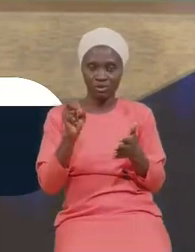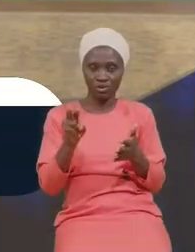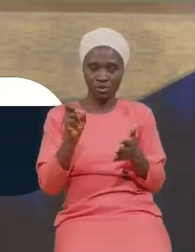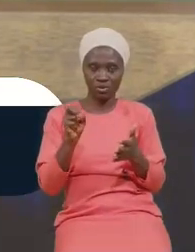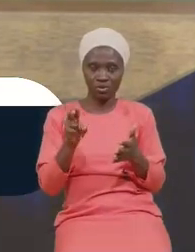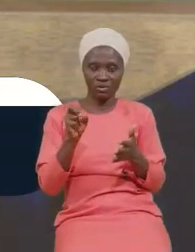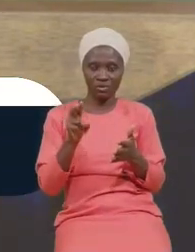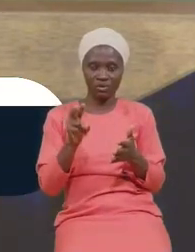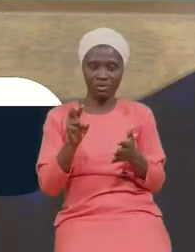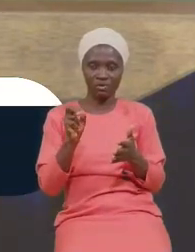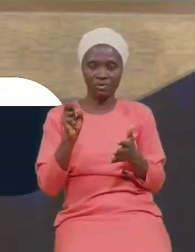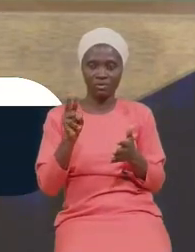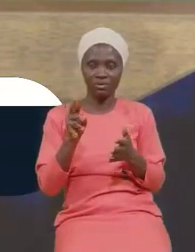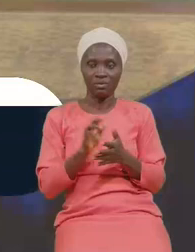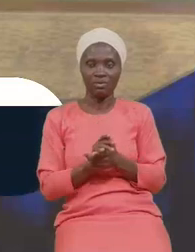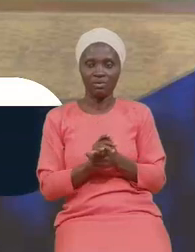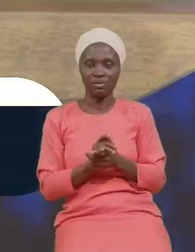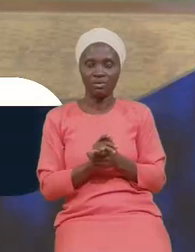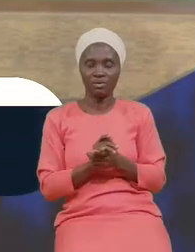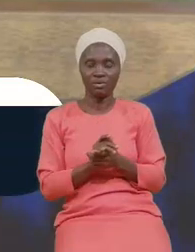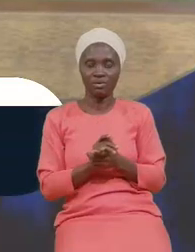José 10 12